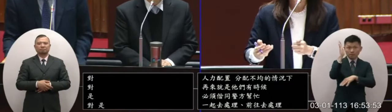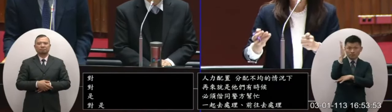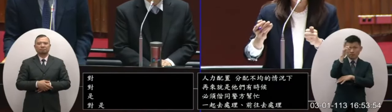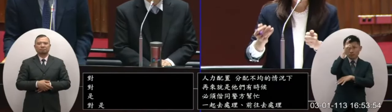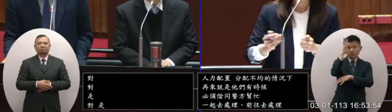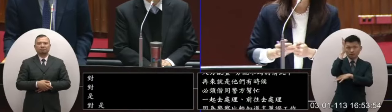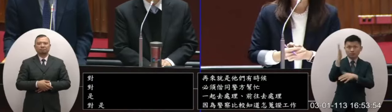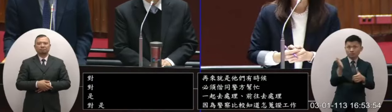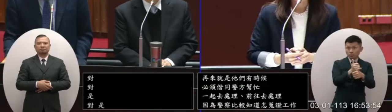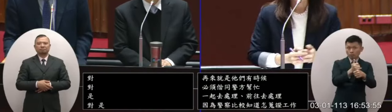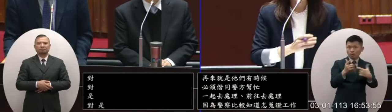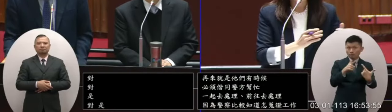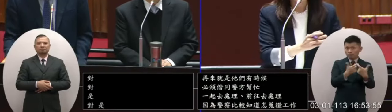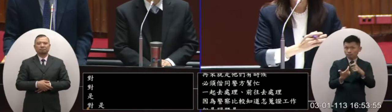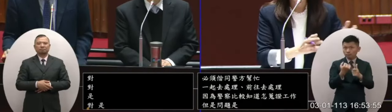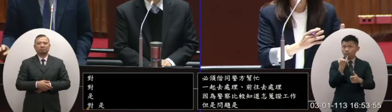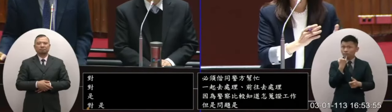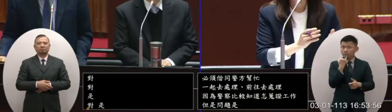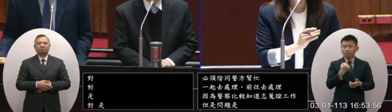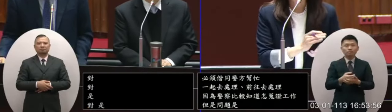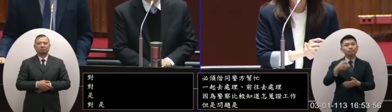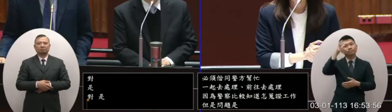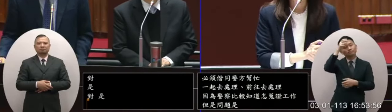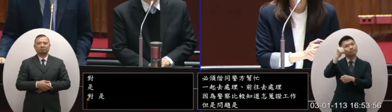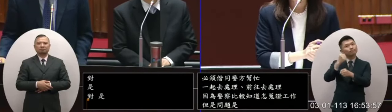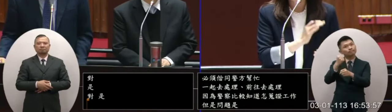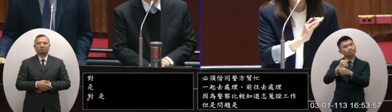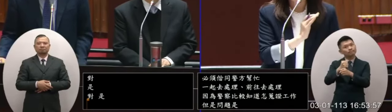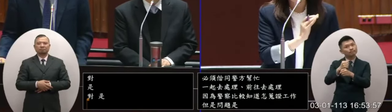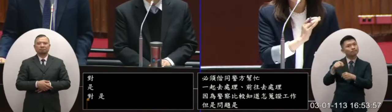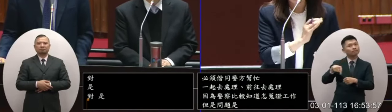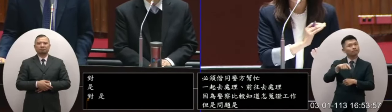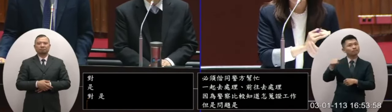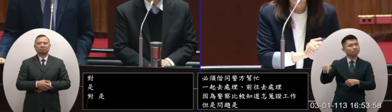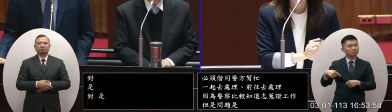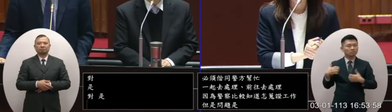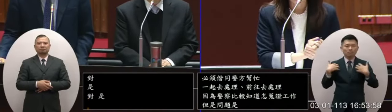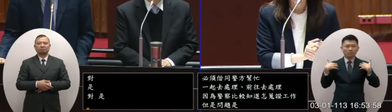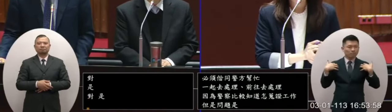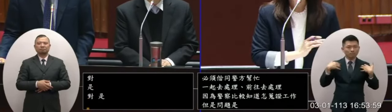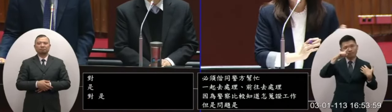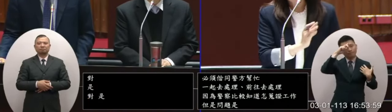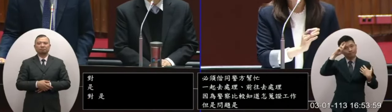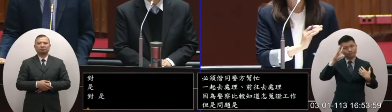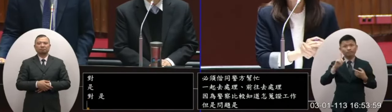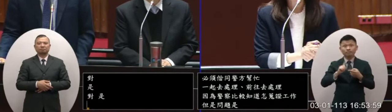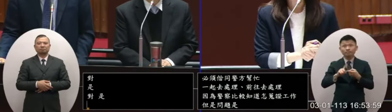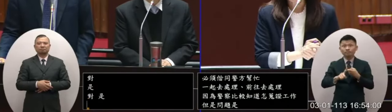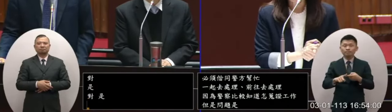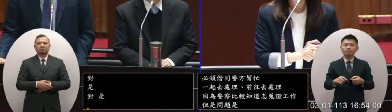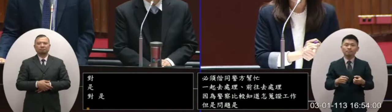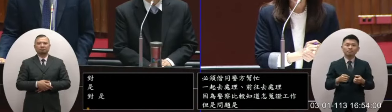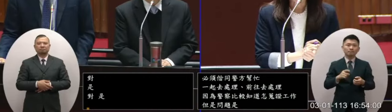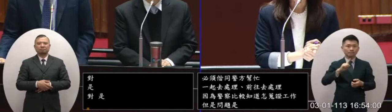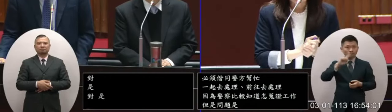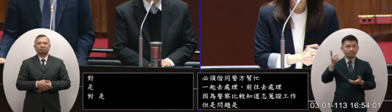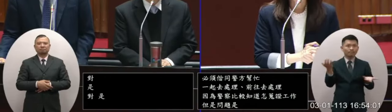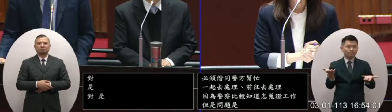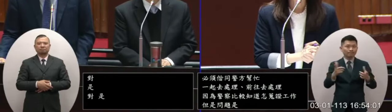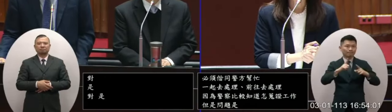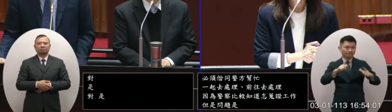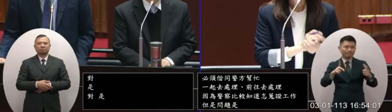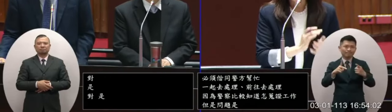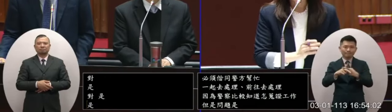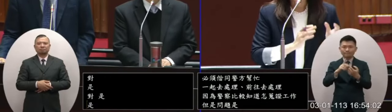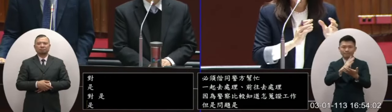合。那我举例来说，因为警察的工作，当然我们知道他们的工作其实是非常繁忙的啦，他们大小的案件真的也很多，也是